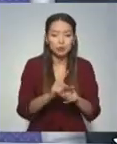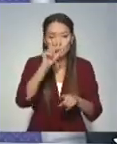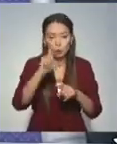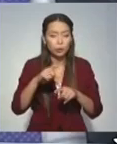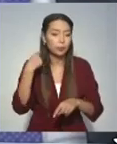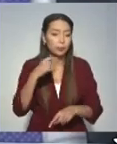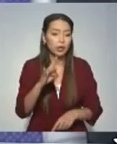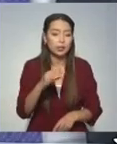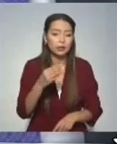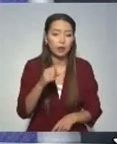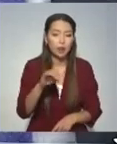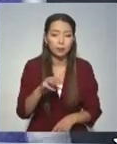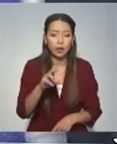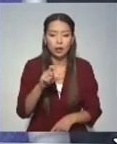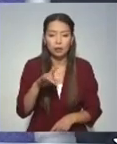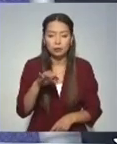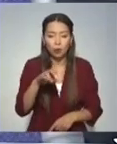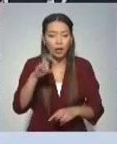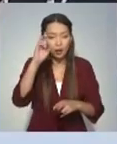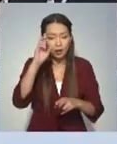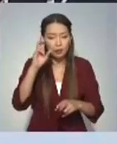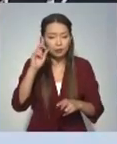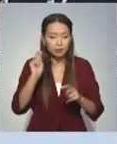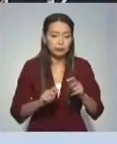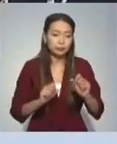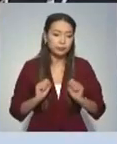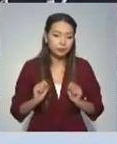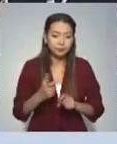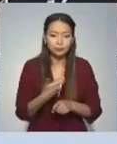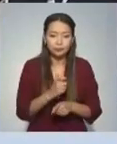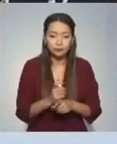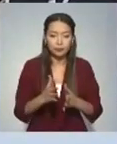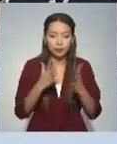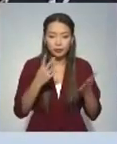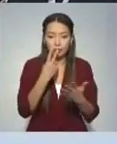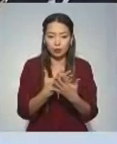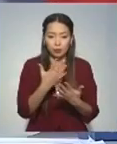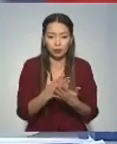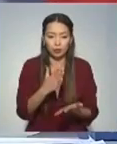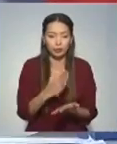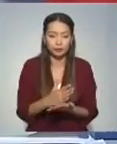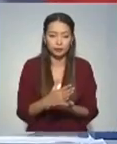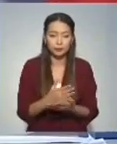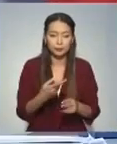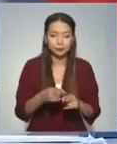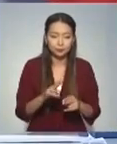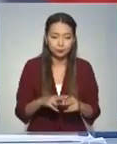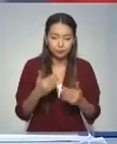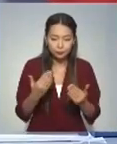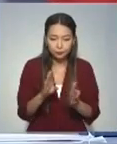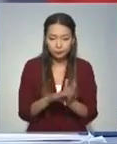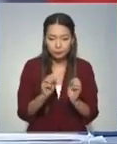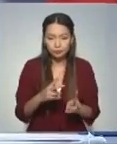президенті Режеп Тайып Эрдоғанның елге жасаған сапарының мән маңызын осы сөзінен ақ аңғаруға болады. Эрдоған жаһандық